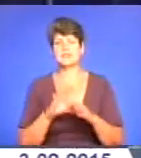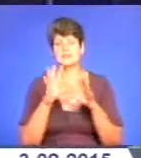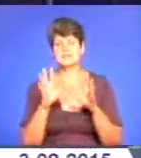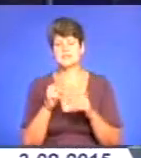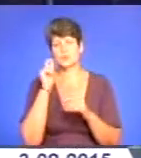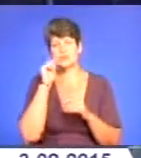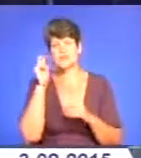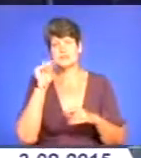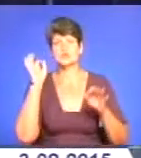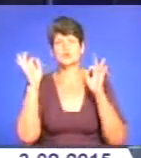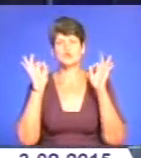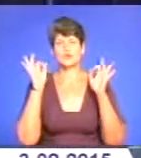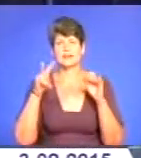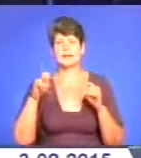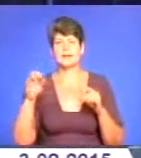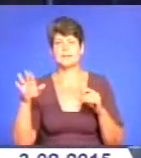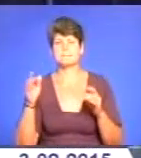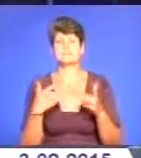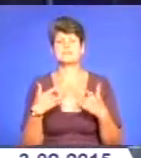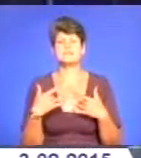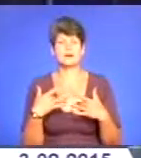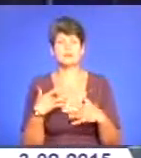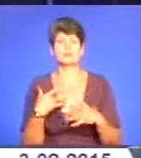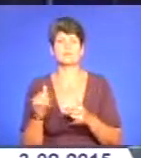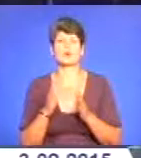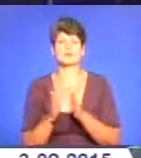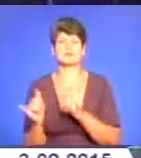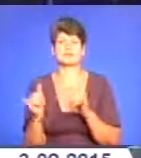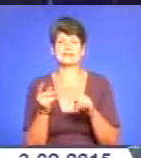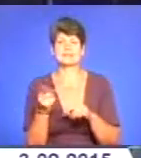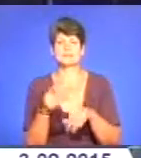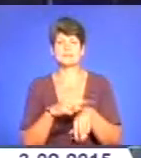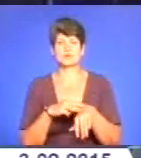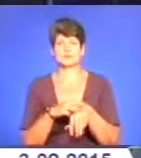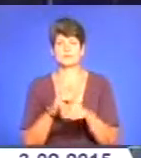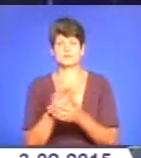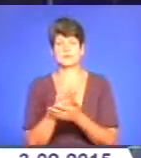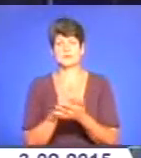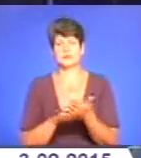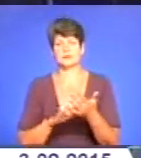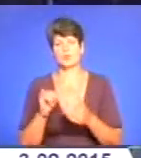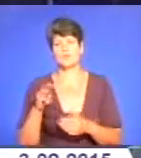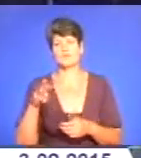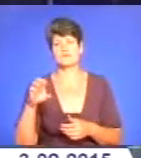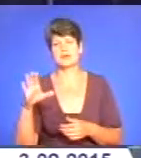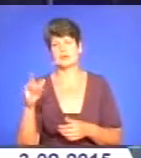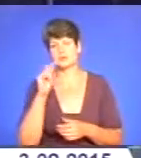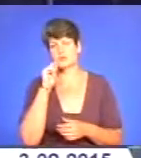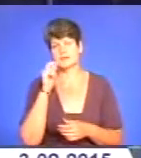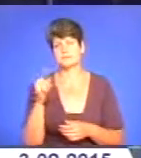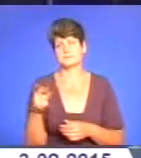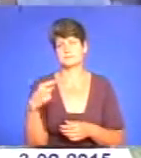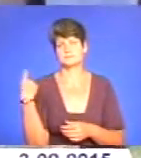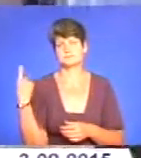всеукраїнському етнофестивалі «Дзвони Лемківщини» правопорядок забезпечували тернопільські міліціонери. Більше у сюжеті сектору зв'язків з громадськістю у МВС України в